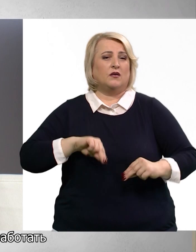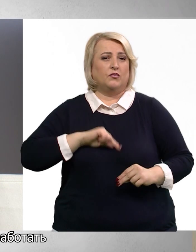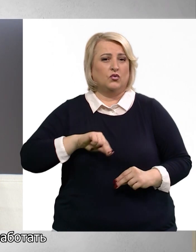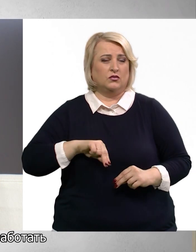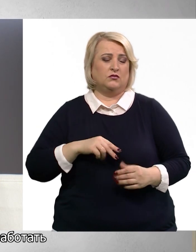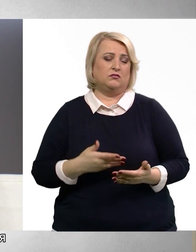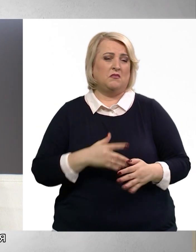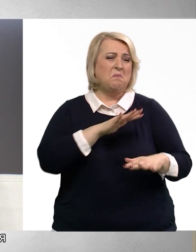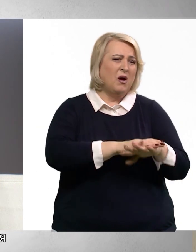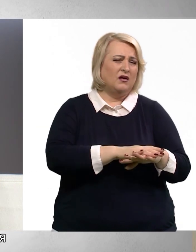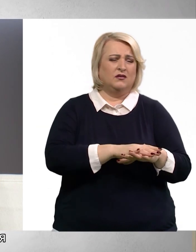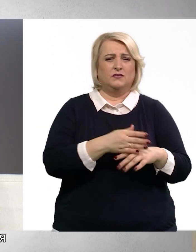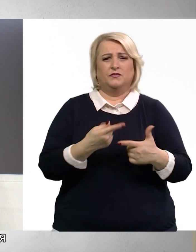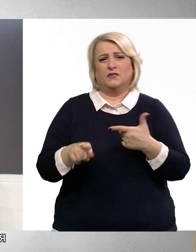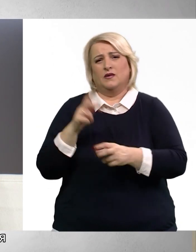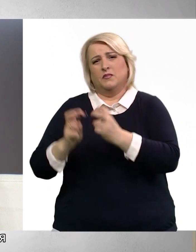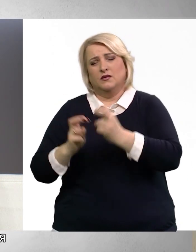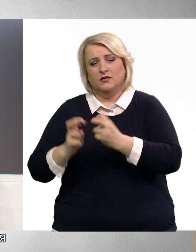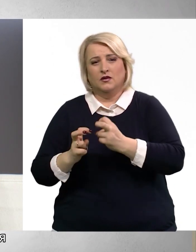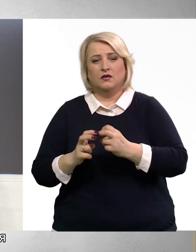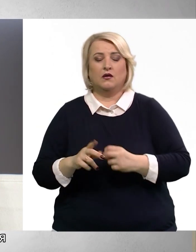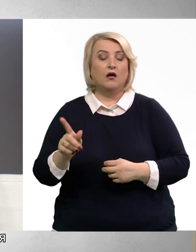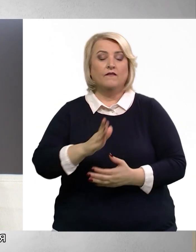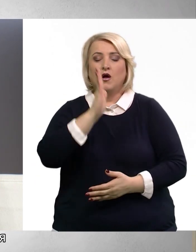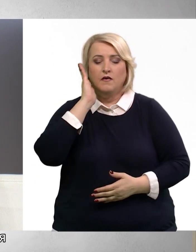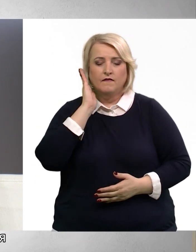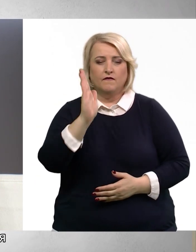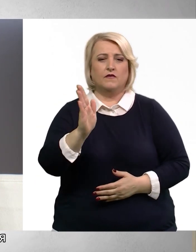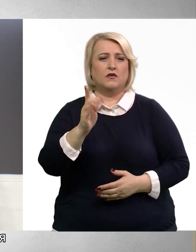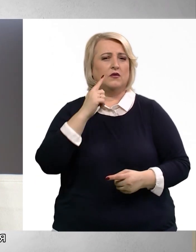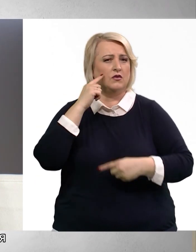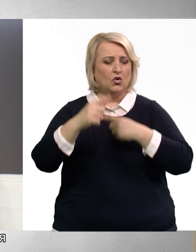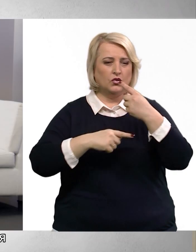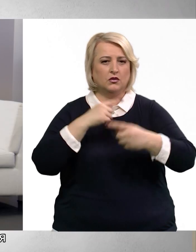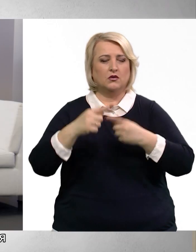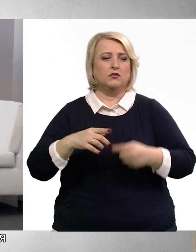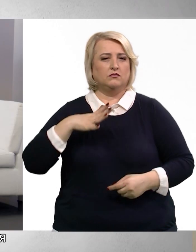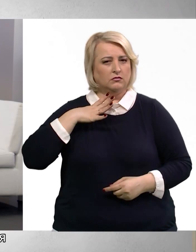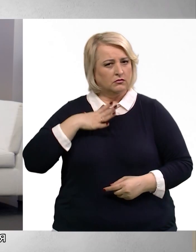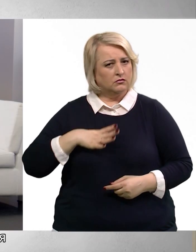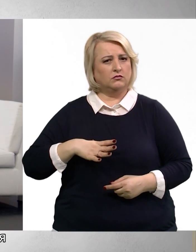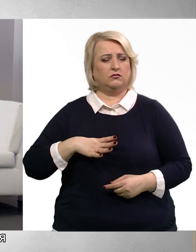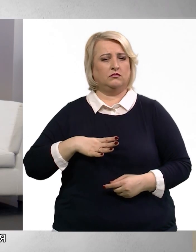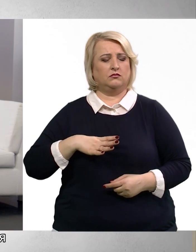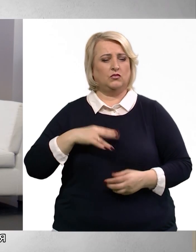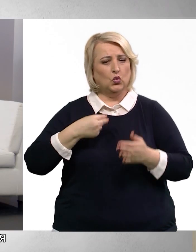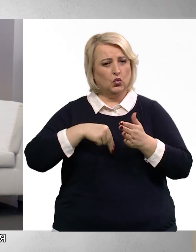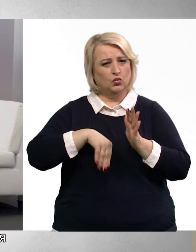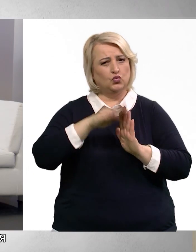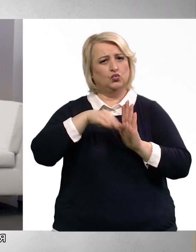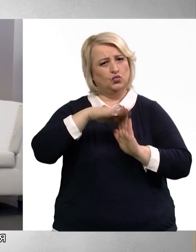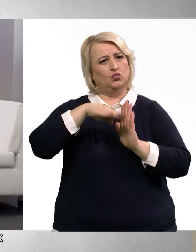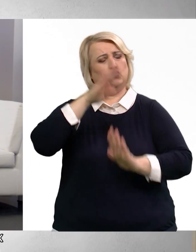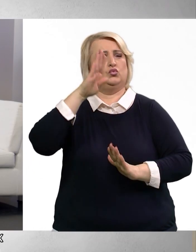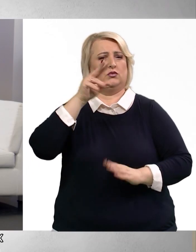într-o bancă sau și el va fi tot timpul nevoit să se perfecționeze. De